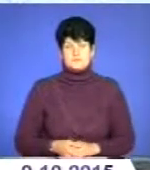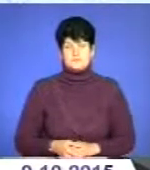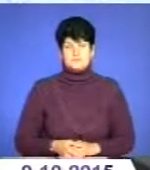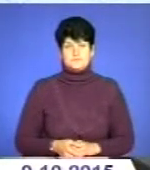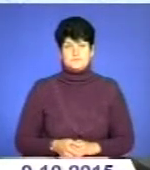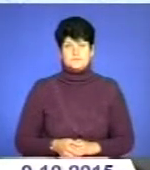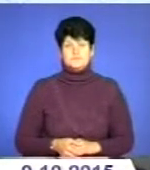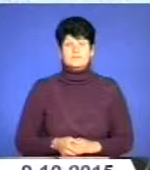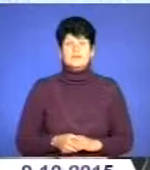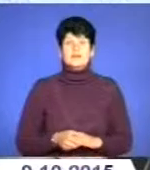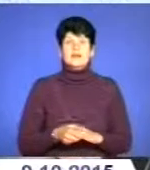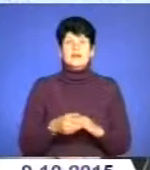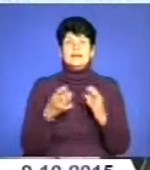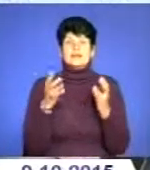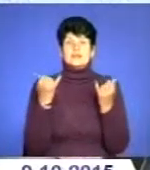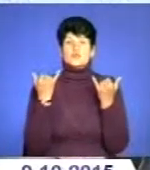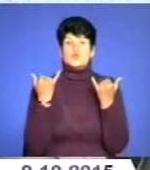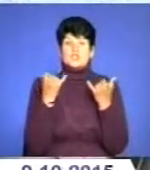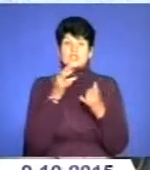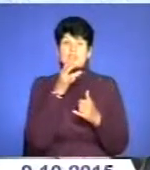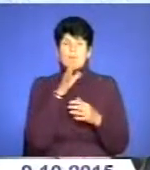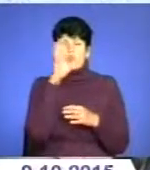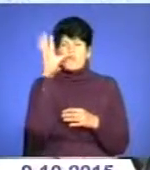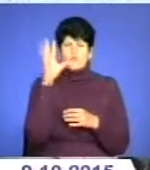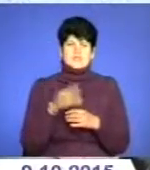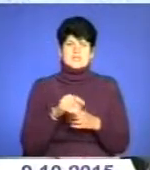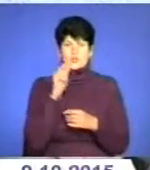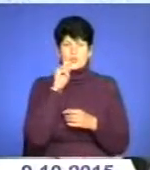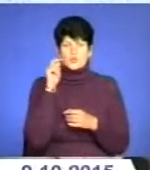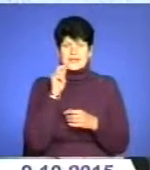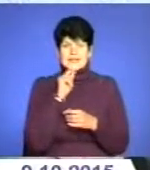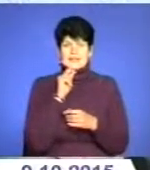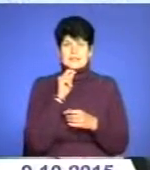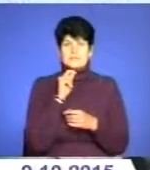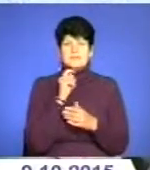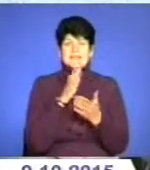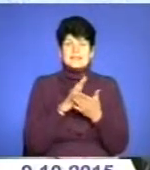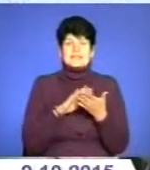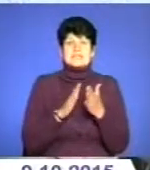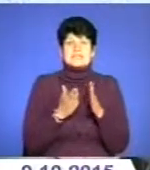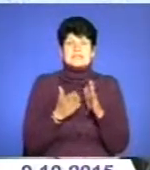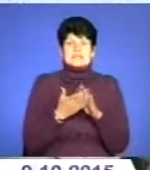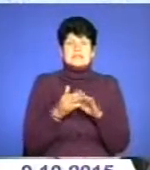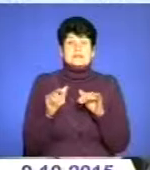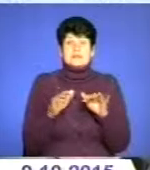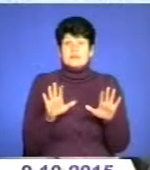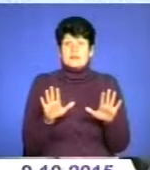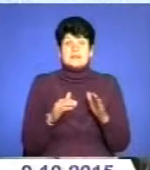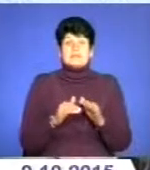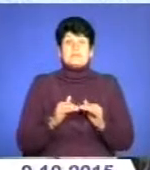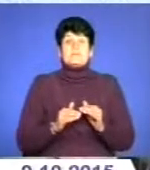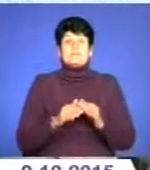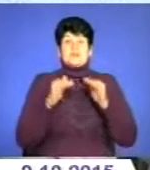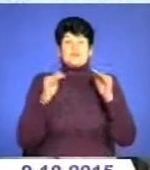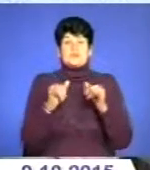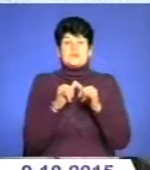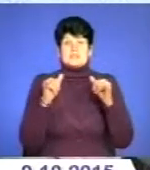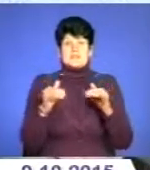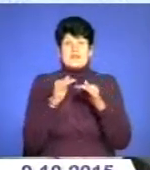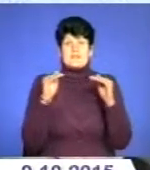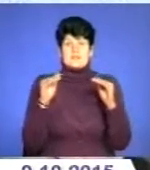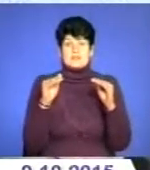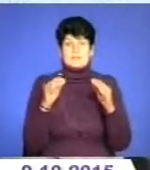На сьогоднішній час по всій Україні такий є стан справ, що збільшується рівень безробіття, зменшується рівень